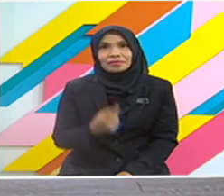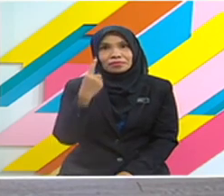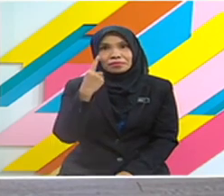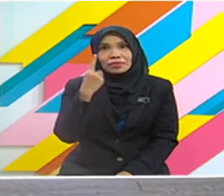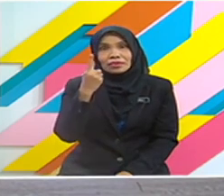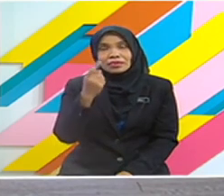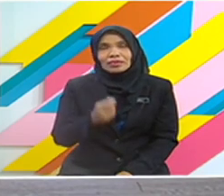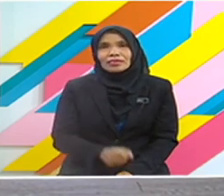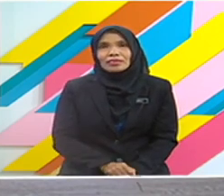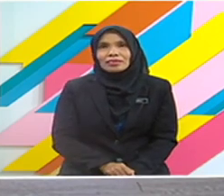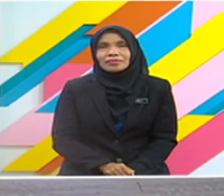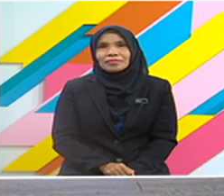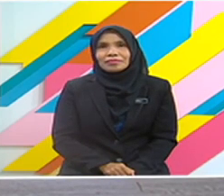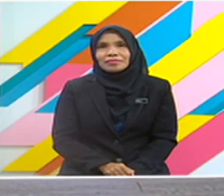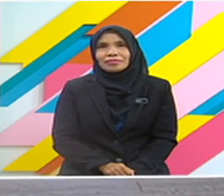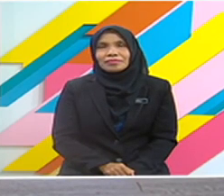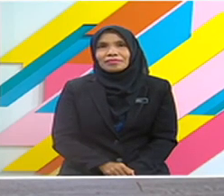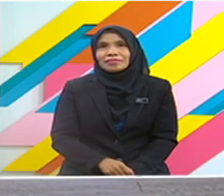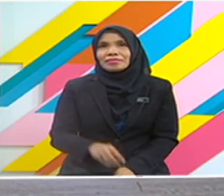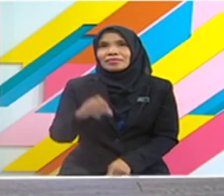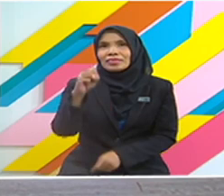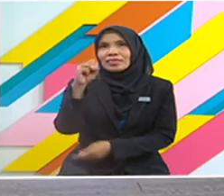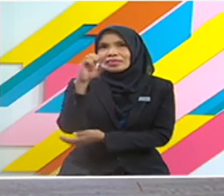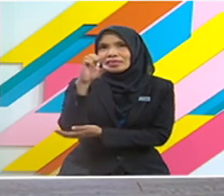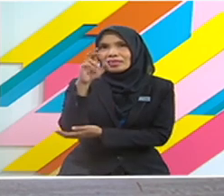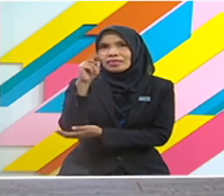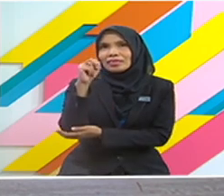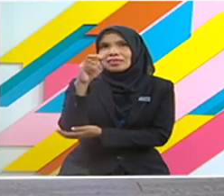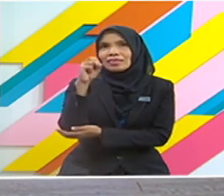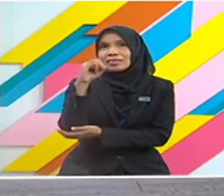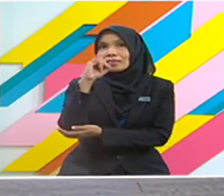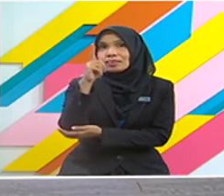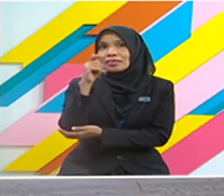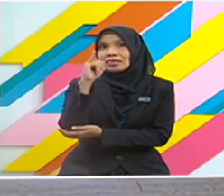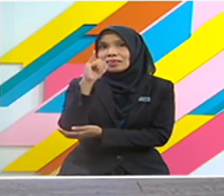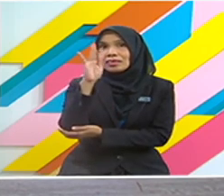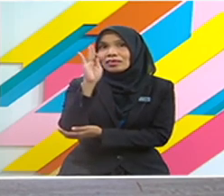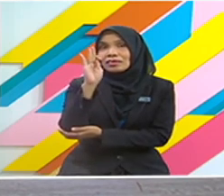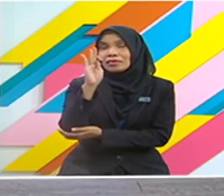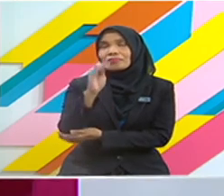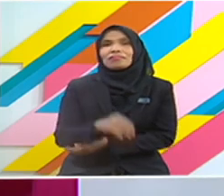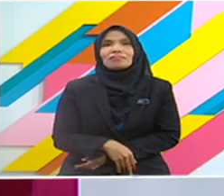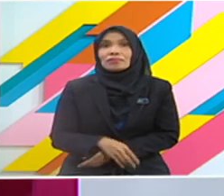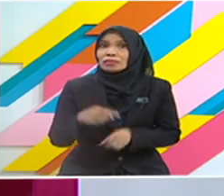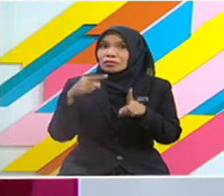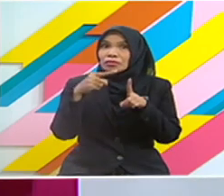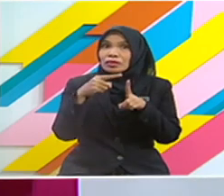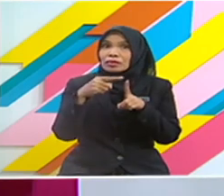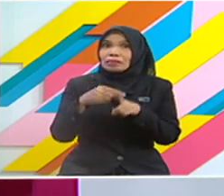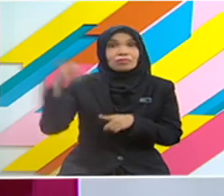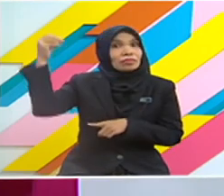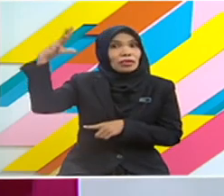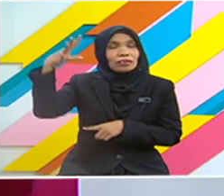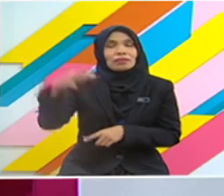peka ataupun sensitif terhadap cahaya. Okey, dengan mata kita boleh melihat alam sekitar,